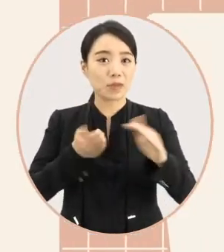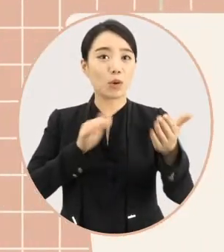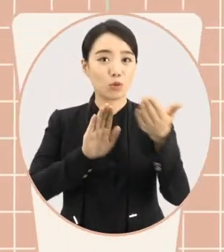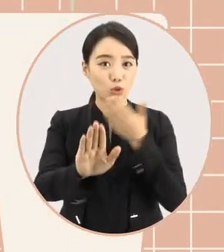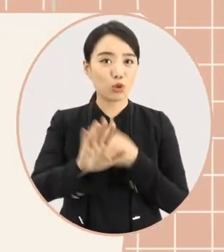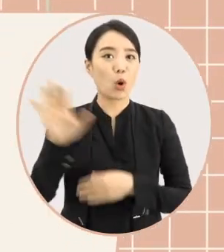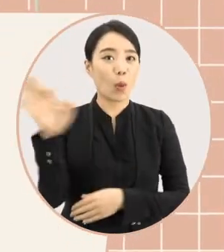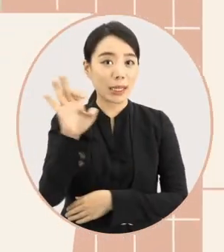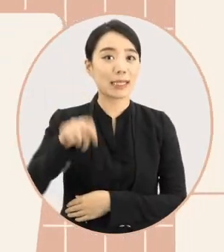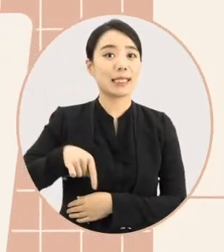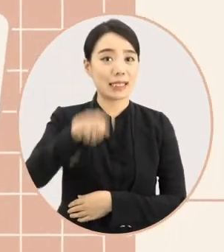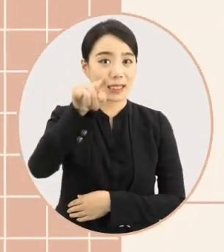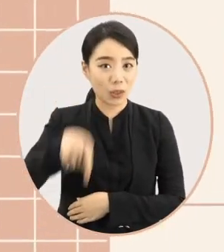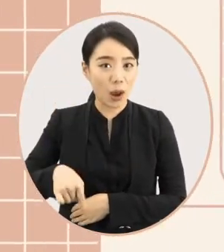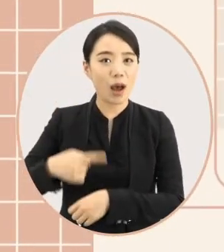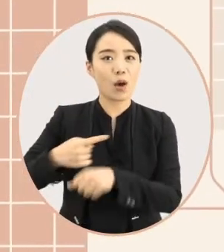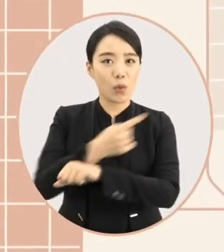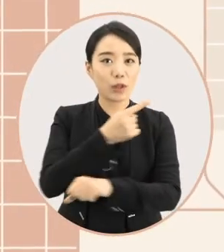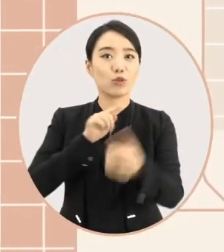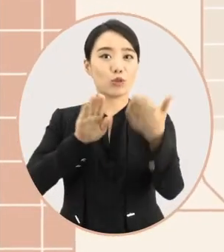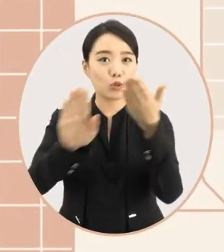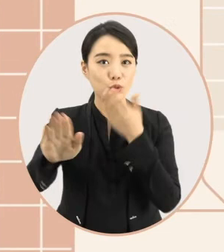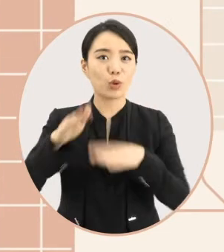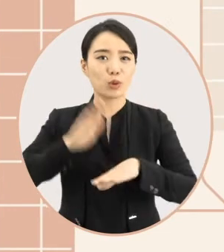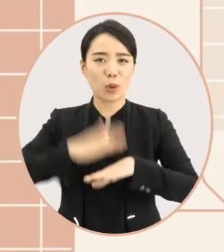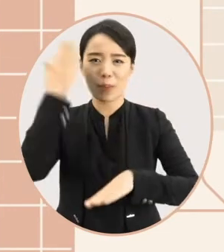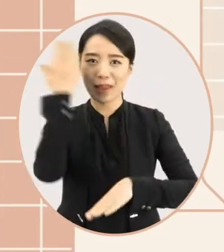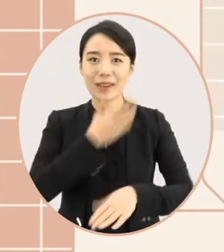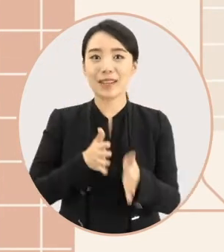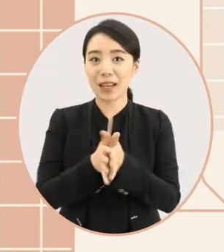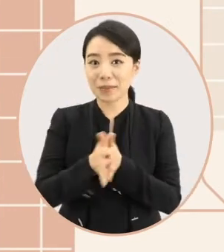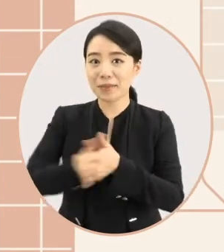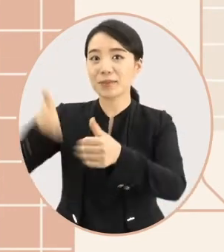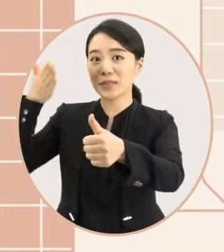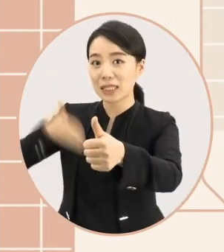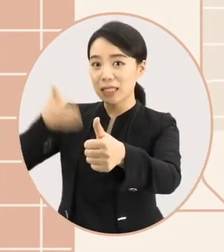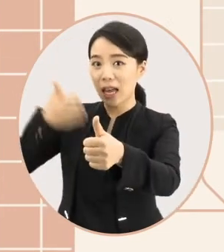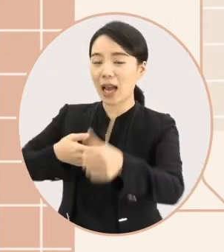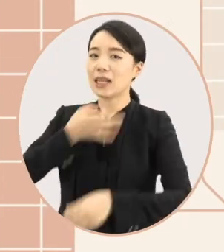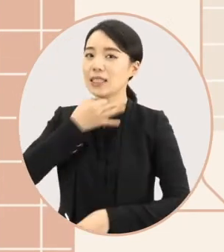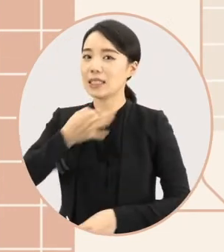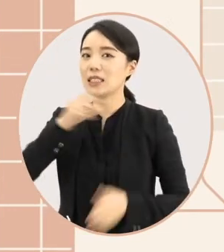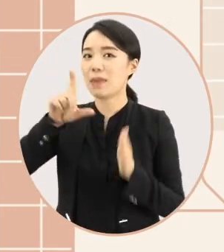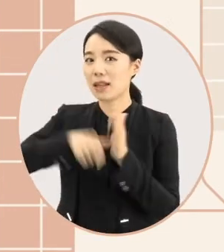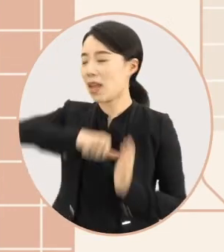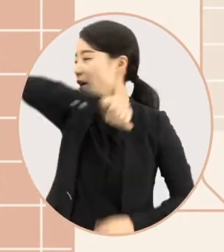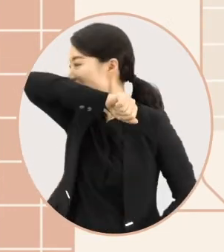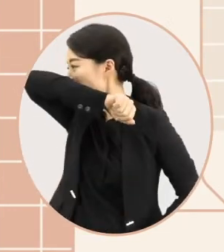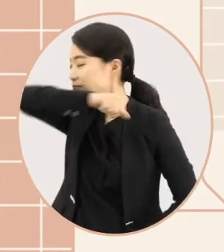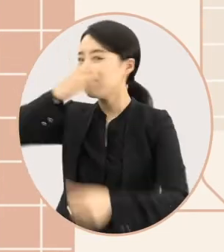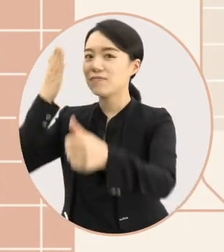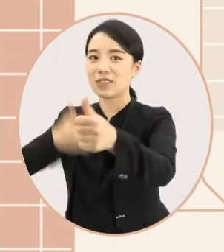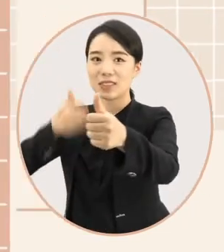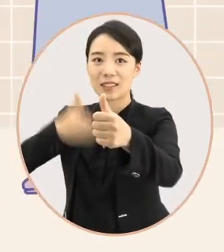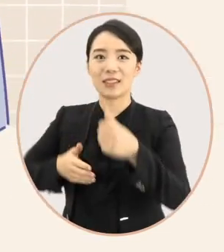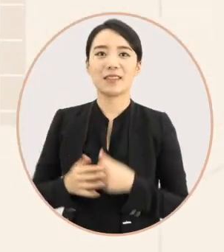식사 전 후, 화장실 이용 후, 외출 후 손을 꼼꼼히 씻고 기침 예절을